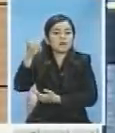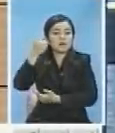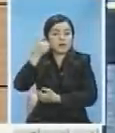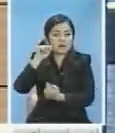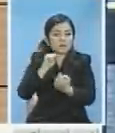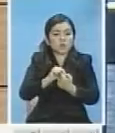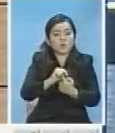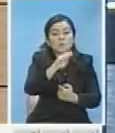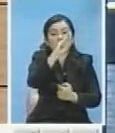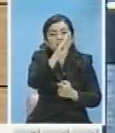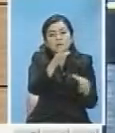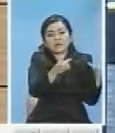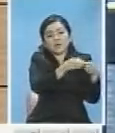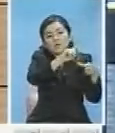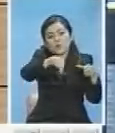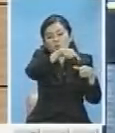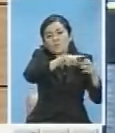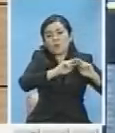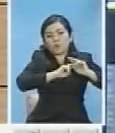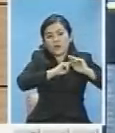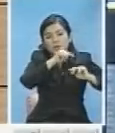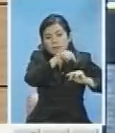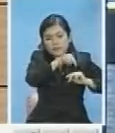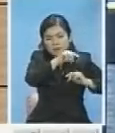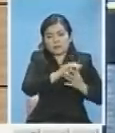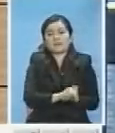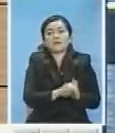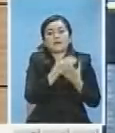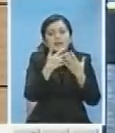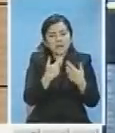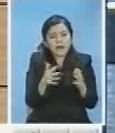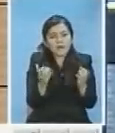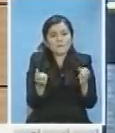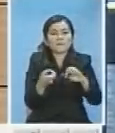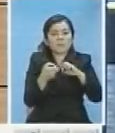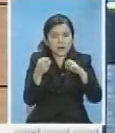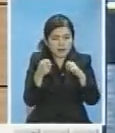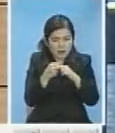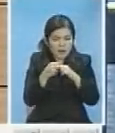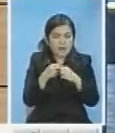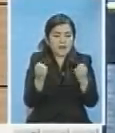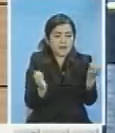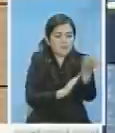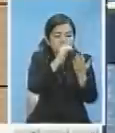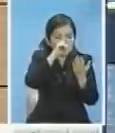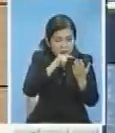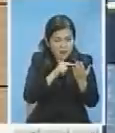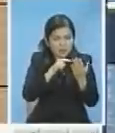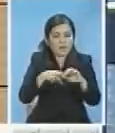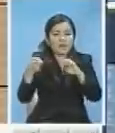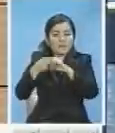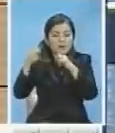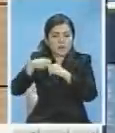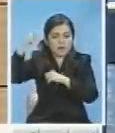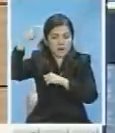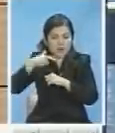ริษัทในเครือของตนเองและก็ทำให้มีปัญหาทั้งในประเทศพม่าและในประเทศไทยก็คือท่านถูกคดีความ